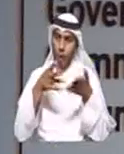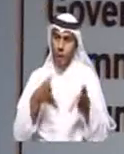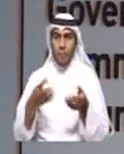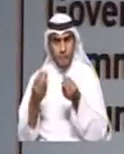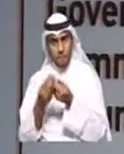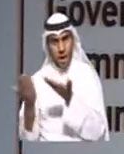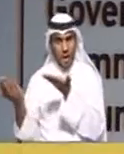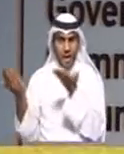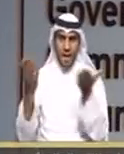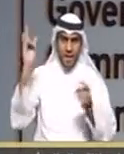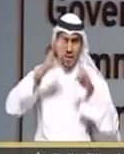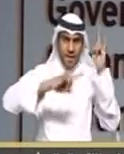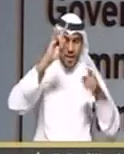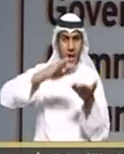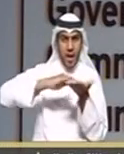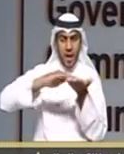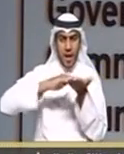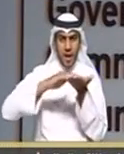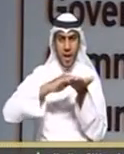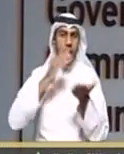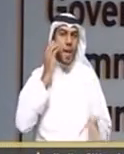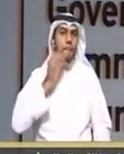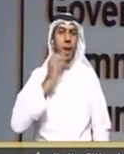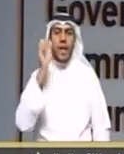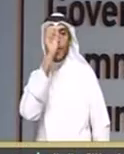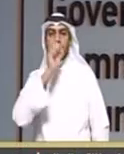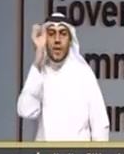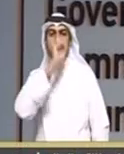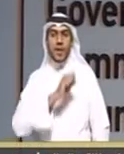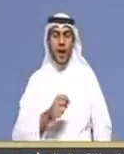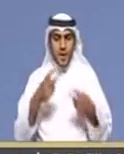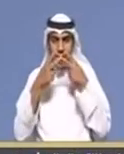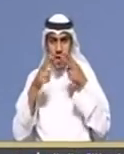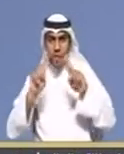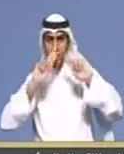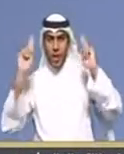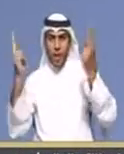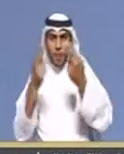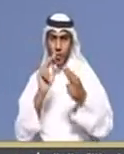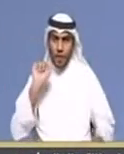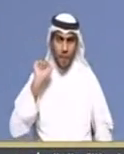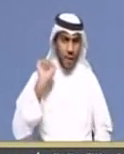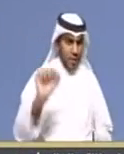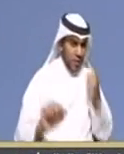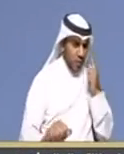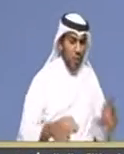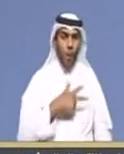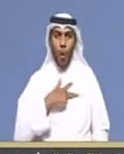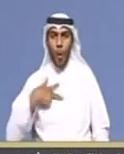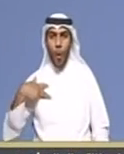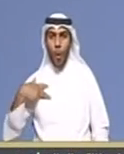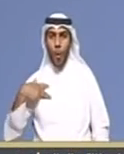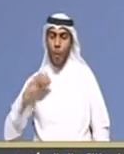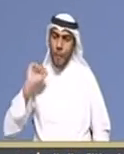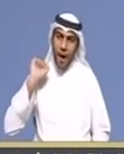الكويت. انطلقت فعاليات الدورة السادسة من المنتدى الدولي للاتصال الحكومي، وذلك في مركز